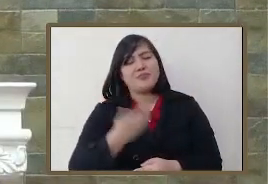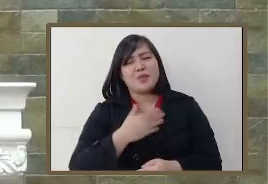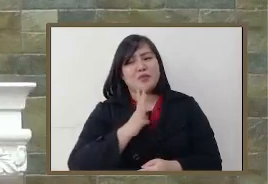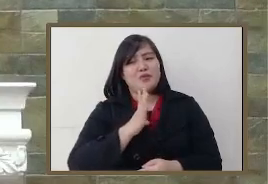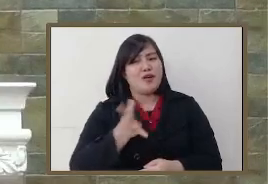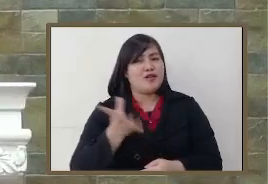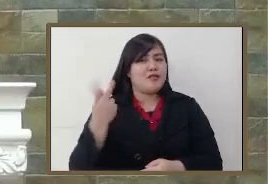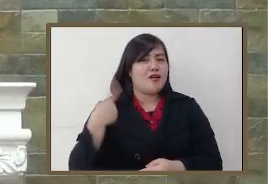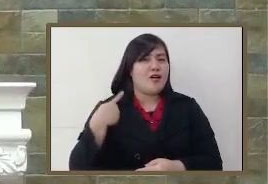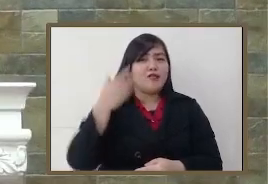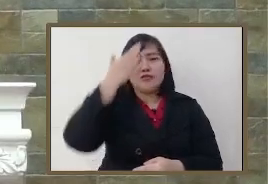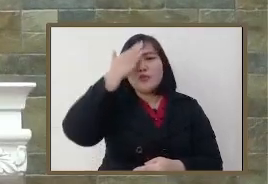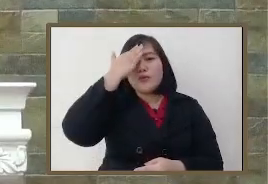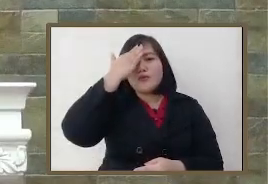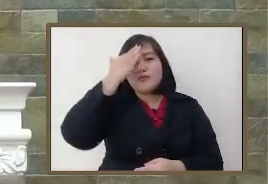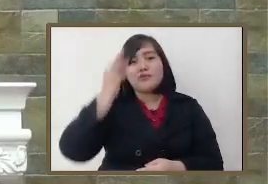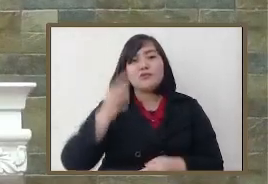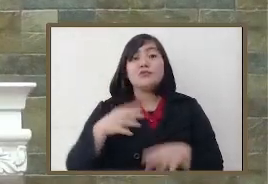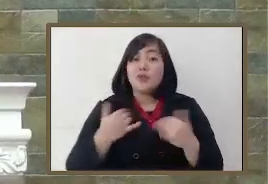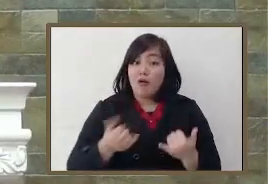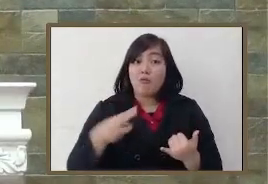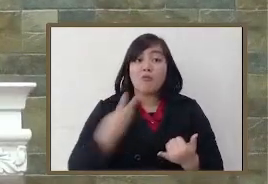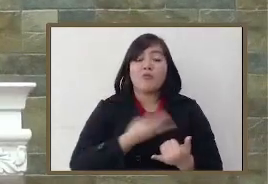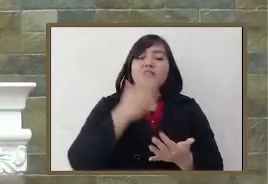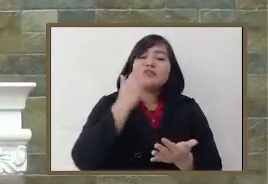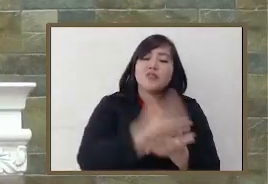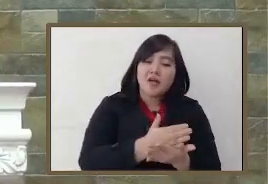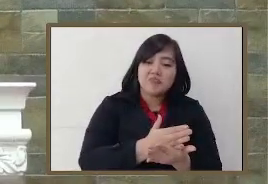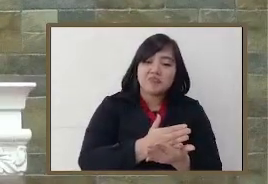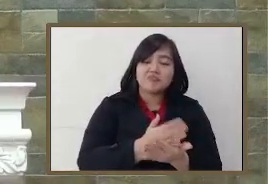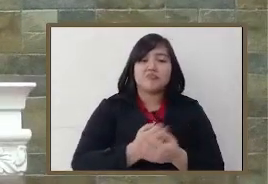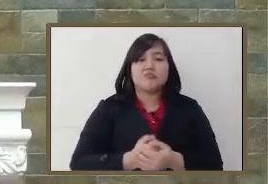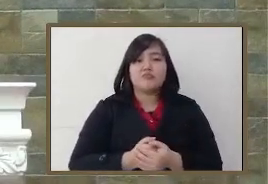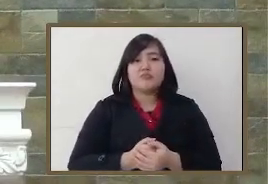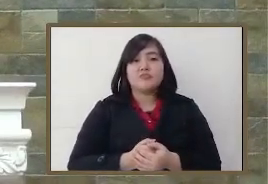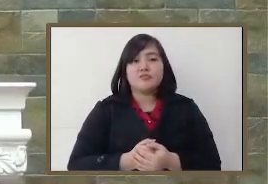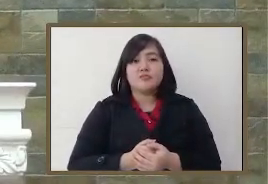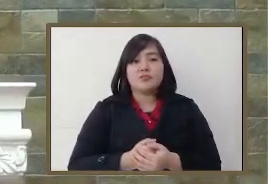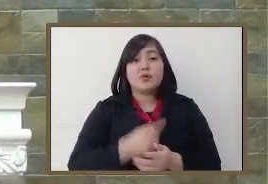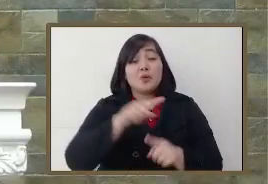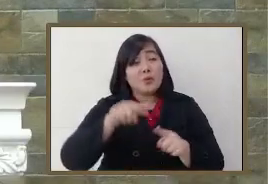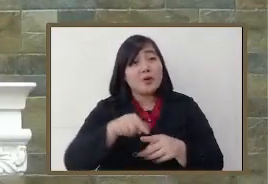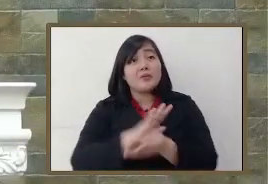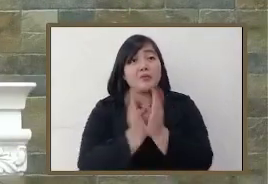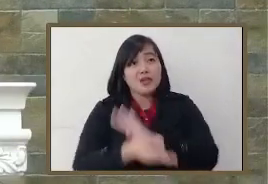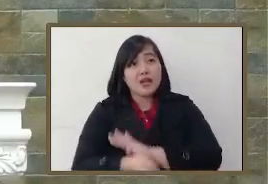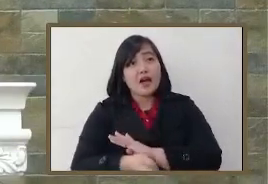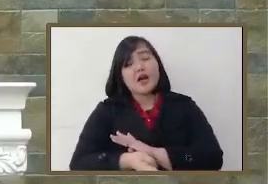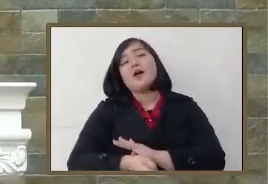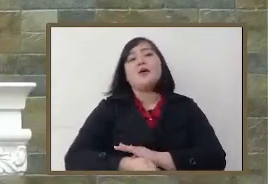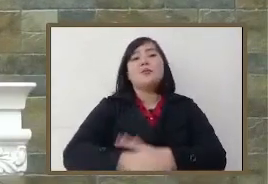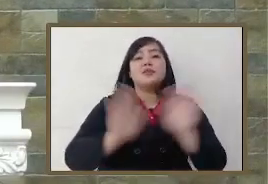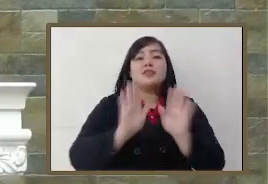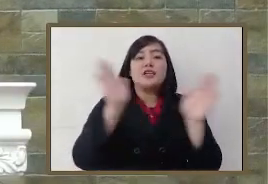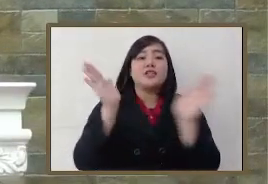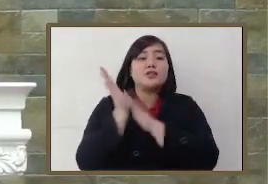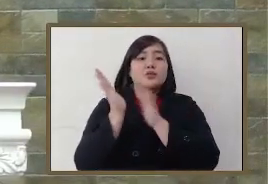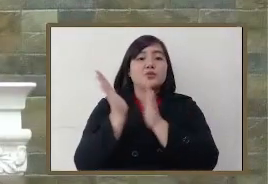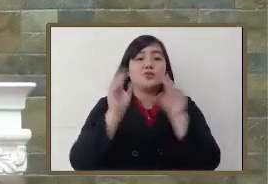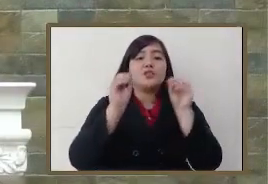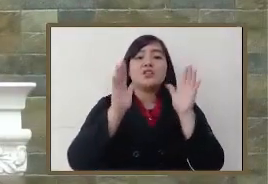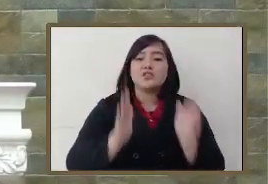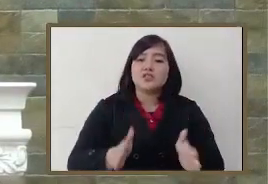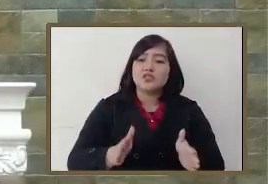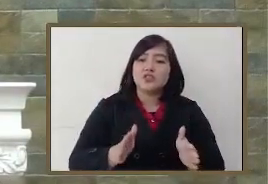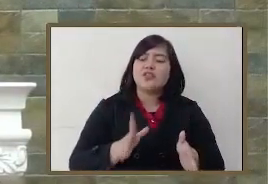doon. Nung naging Sunday school teacher na, tumigil na sila doon. Nung naging choir member na, tumigil na siya doon. Akala niya